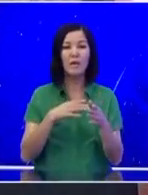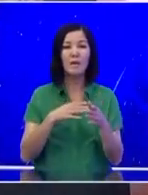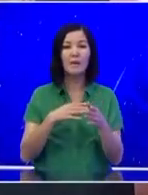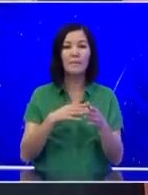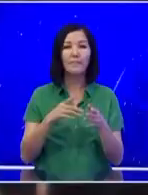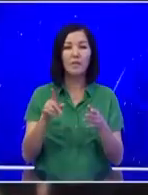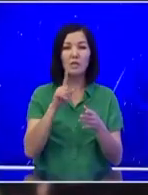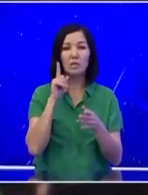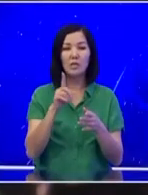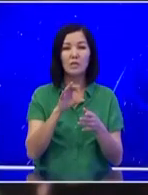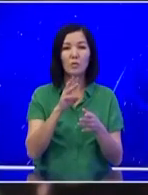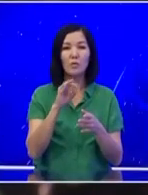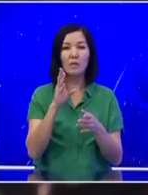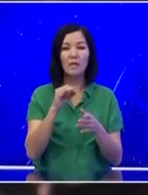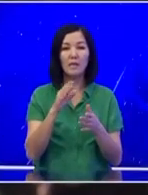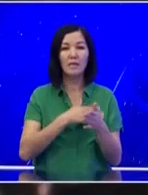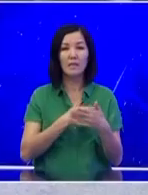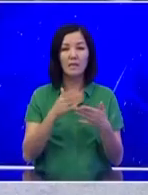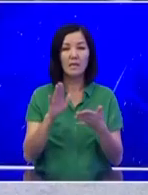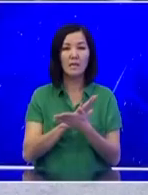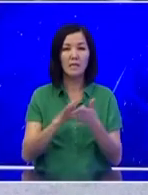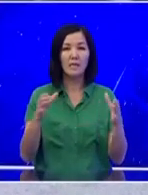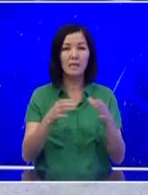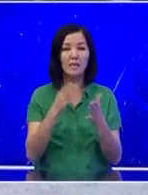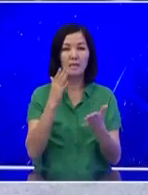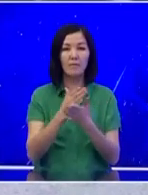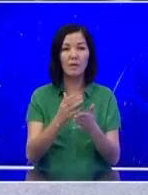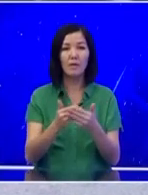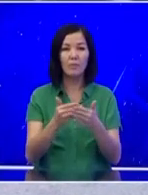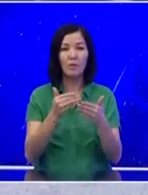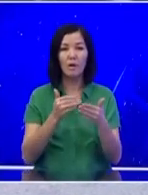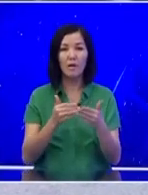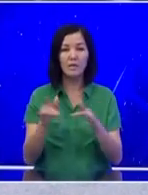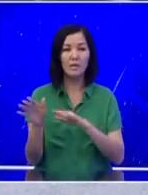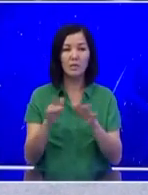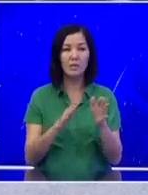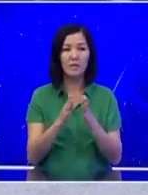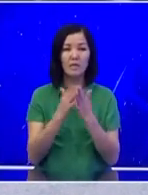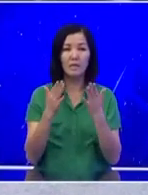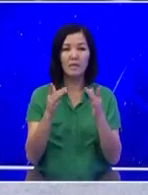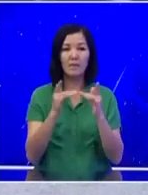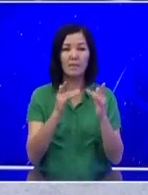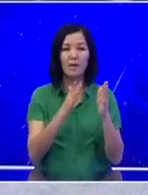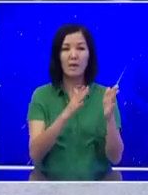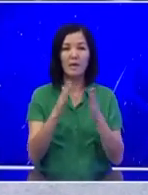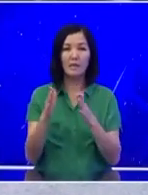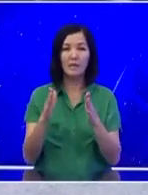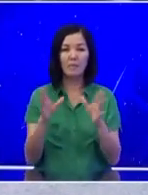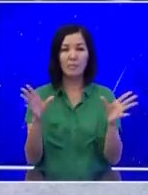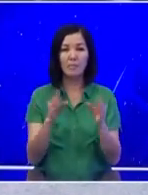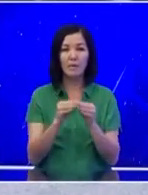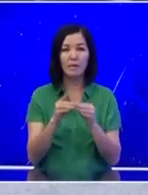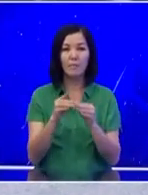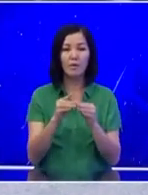қатарында Жас Отан жастар қанатының еріктілері де бар. Бұндай іс-шараларды бұған дейін де біз кітапханамен бірлесіп болсын, жеке Жас Отан жастар қанаты